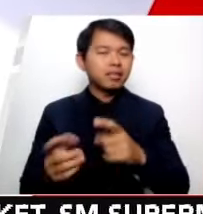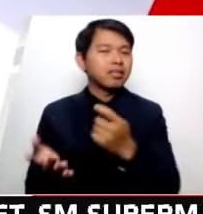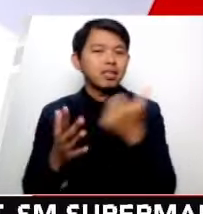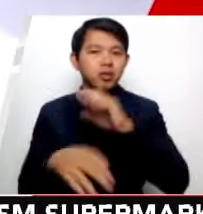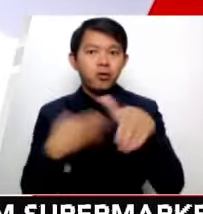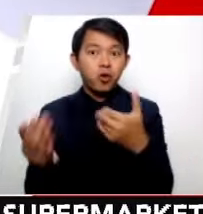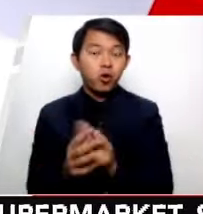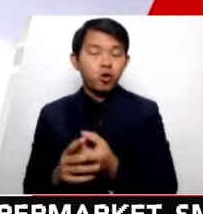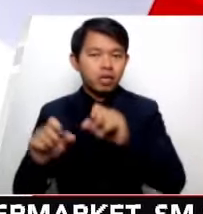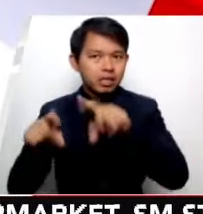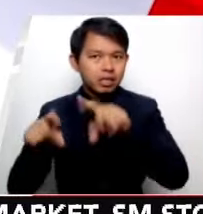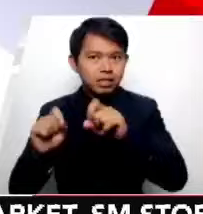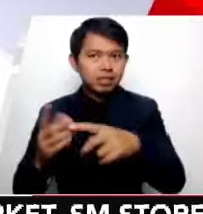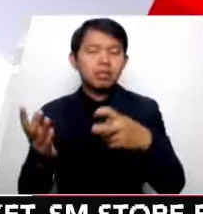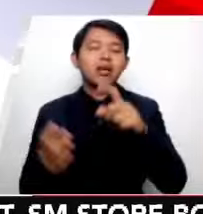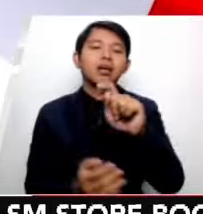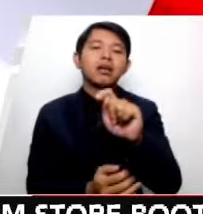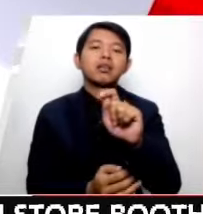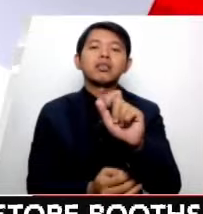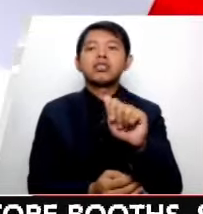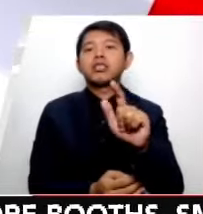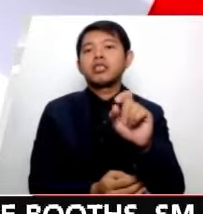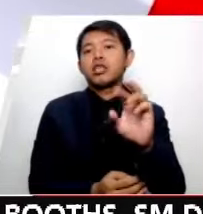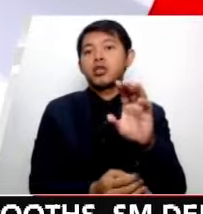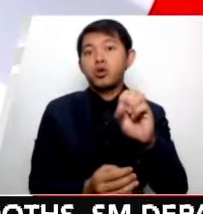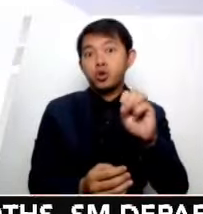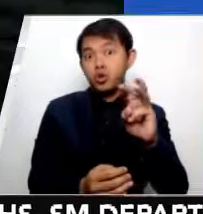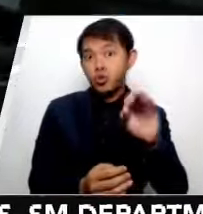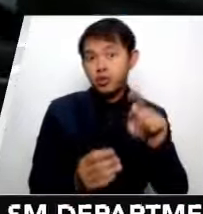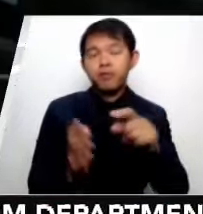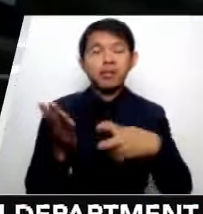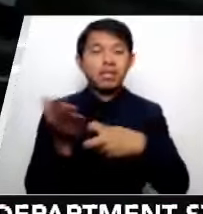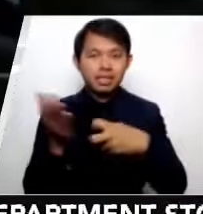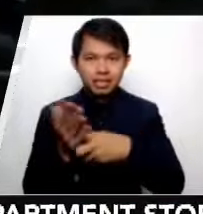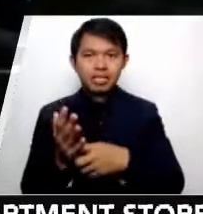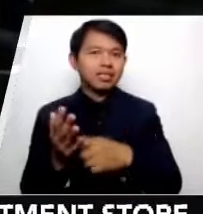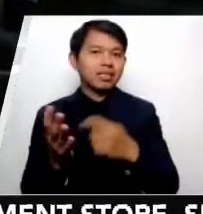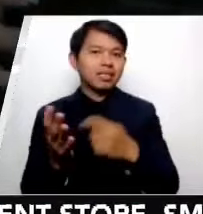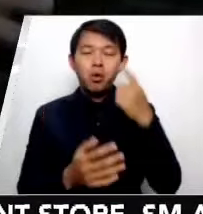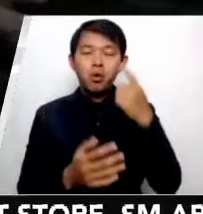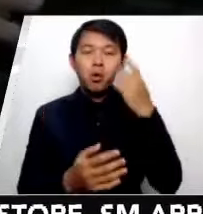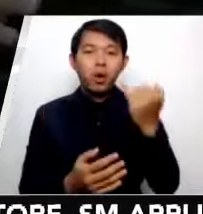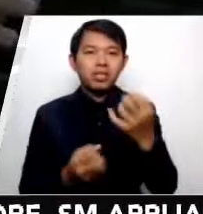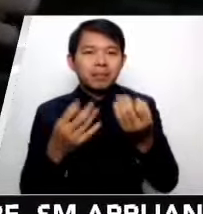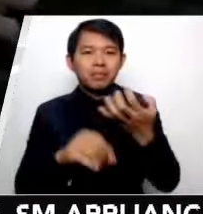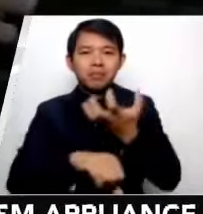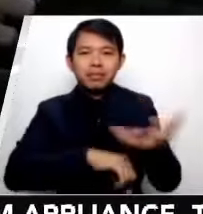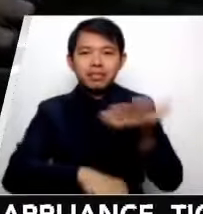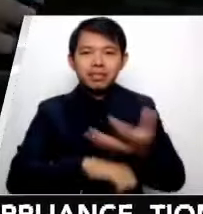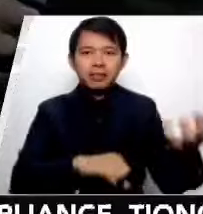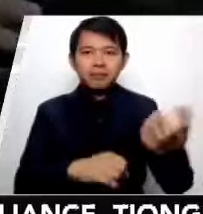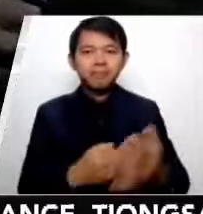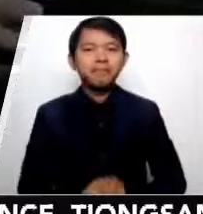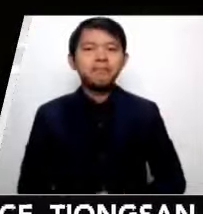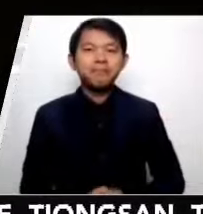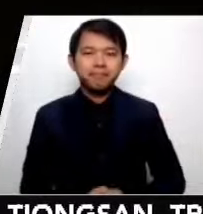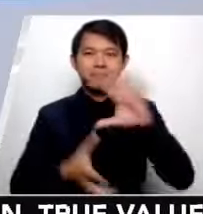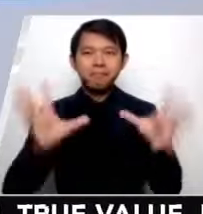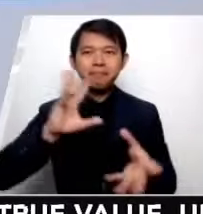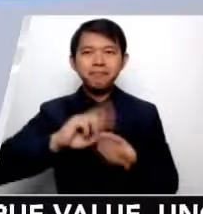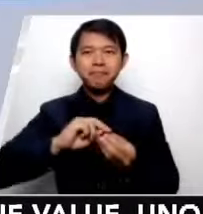tickets dahil sa pagdami raw ng insidente ng scam. Ian Cruz, nagbabalita para sa GMA Integrated